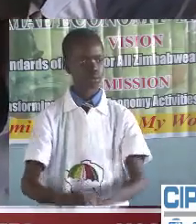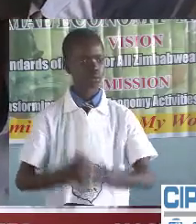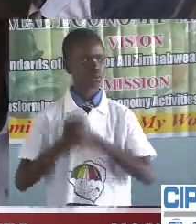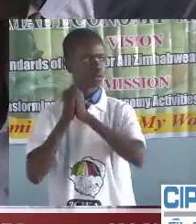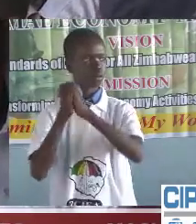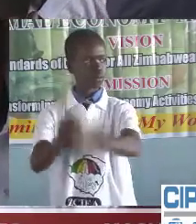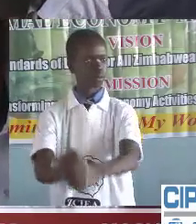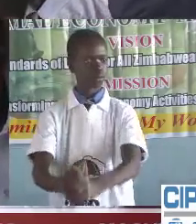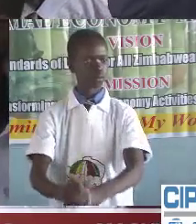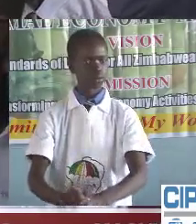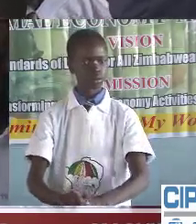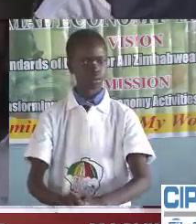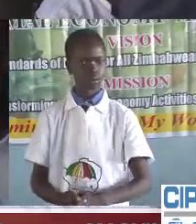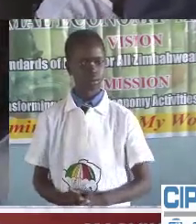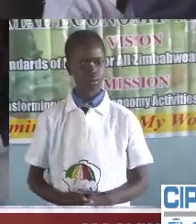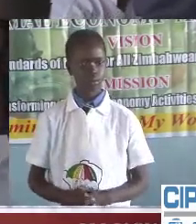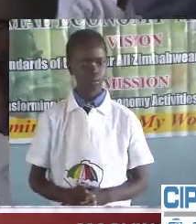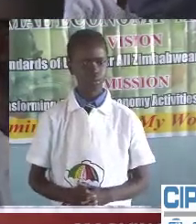chamber.